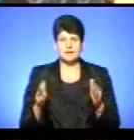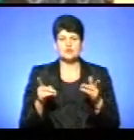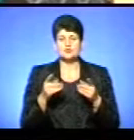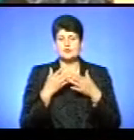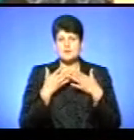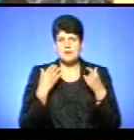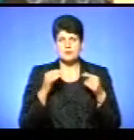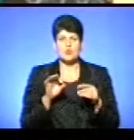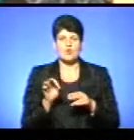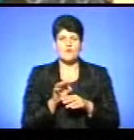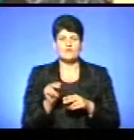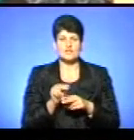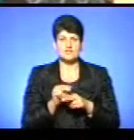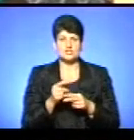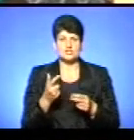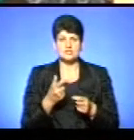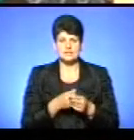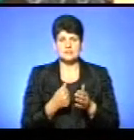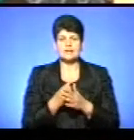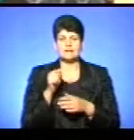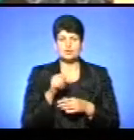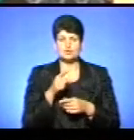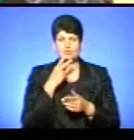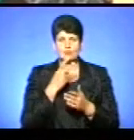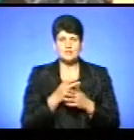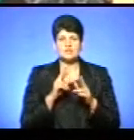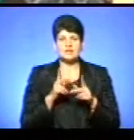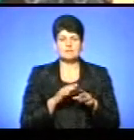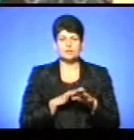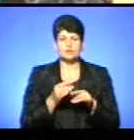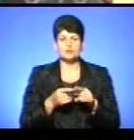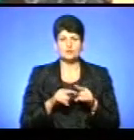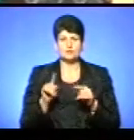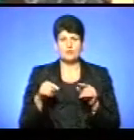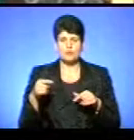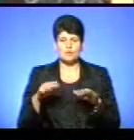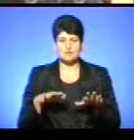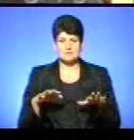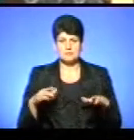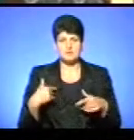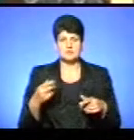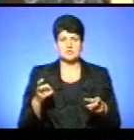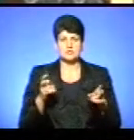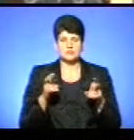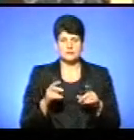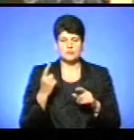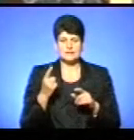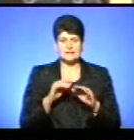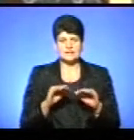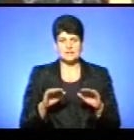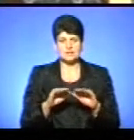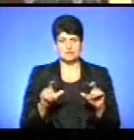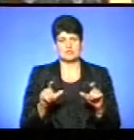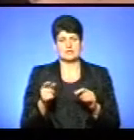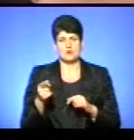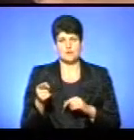мають профілактичних щеплень. Для того, щоб побачити, як виконують цю вимогу на місцях, ми завітали до одного з дитячих садочків